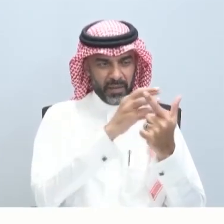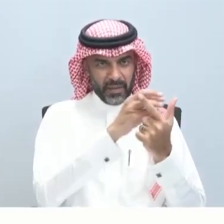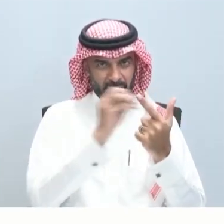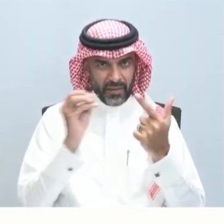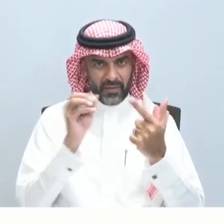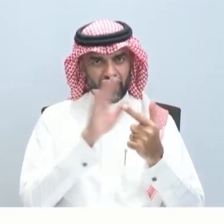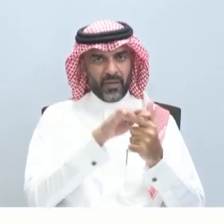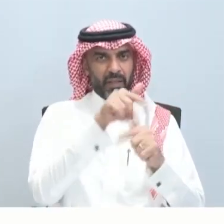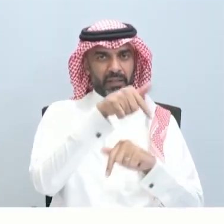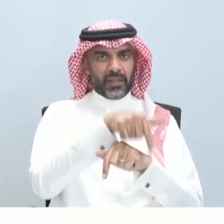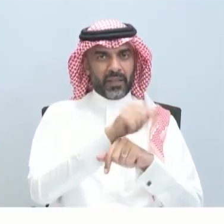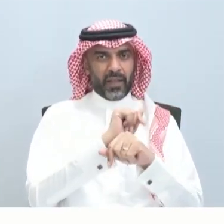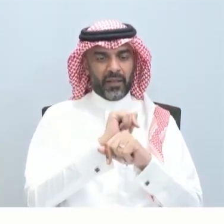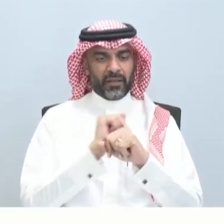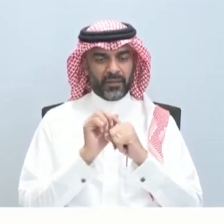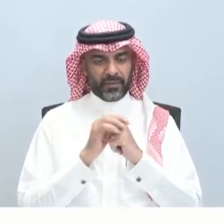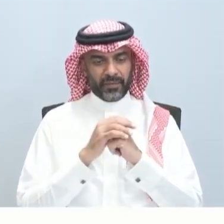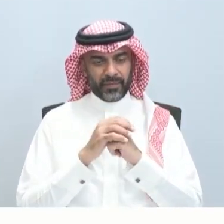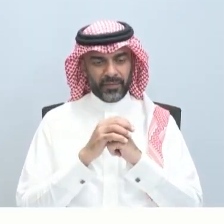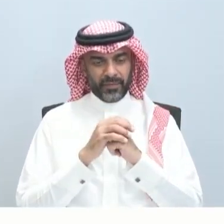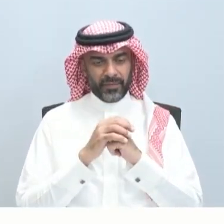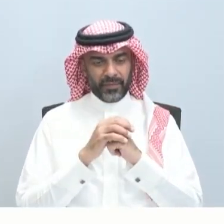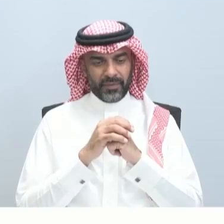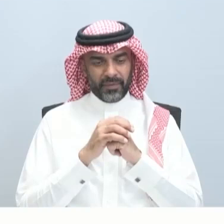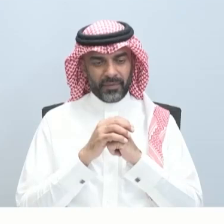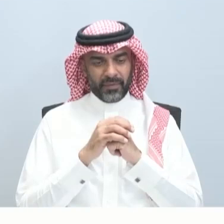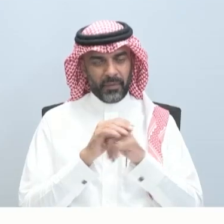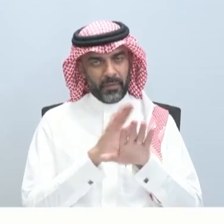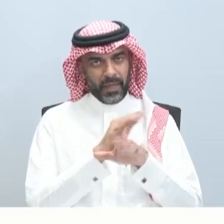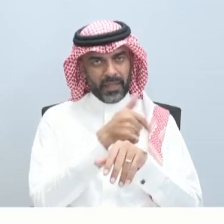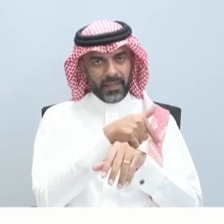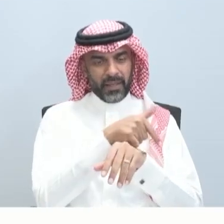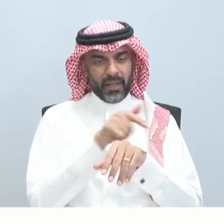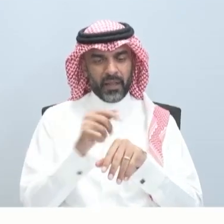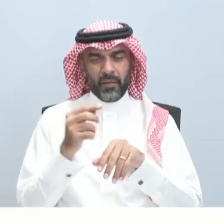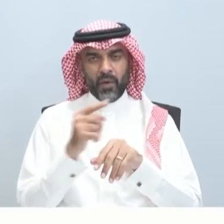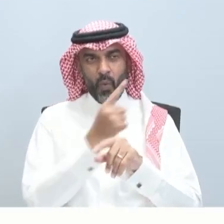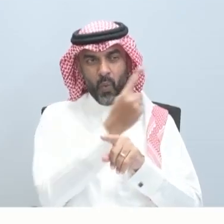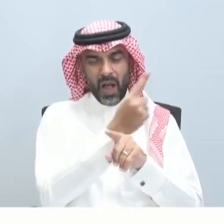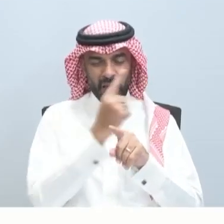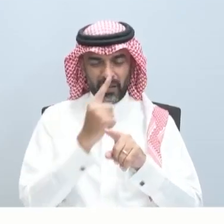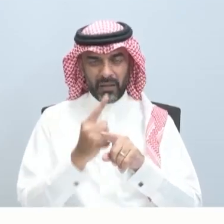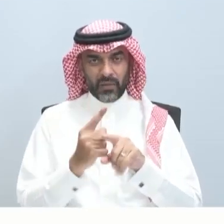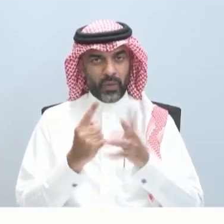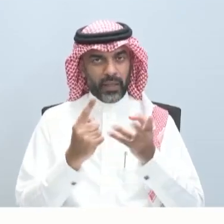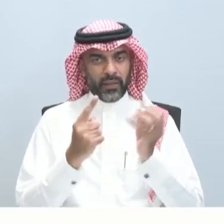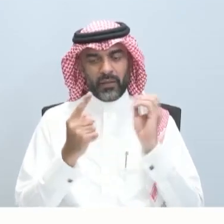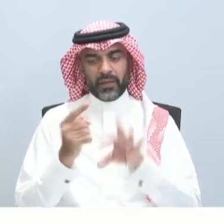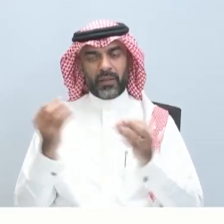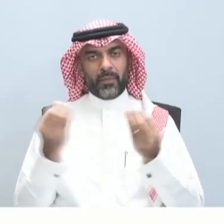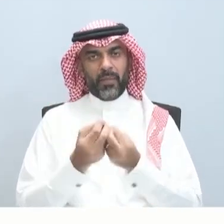وبناتي سناخذ من السبعه هنا واحد كم يبقى يتبقى سته طيب هذا الواحد اللي اخذناه سنعيد تجميعه